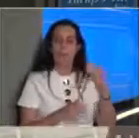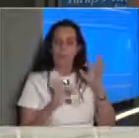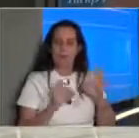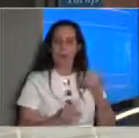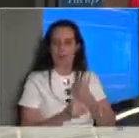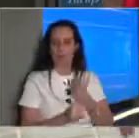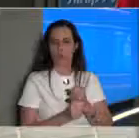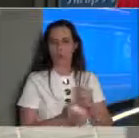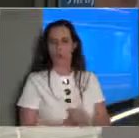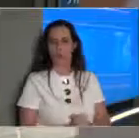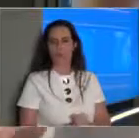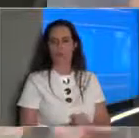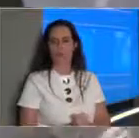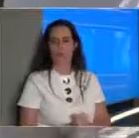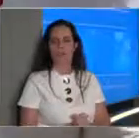אמיתית לעשות.